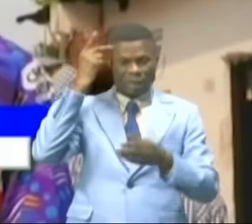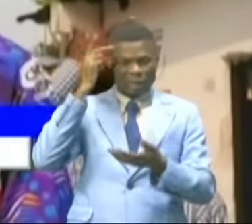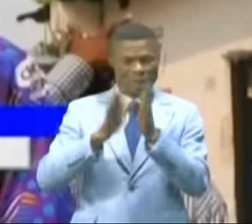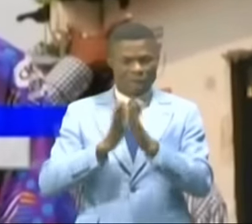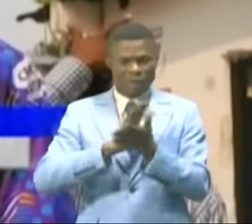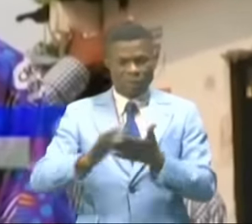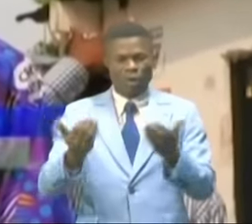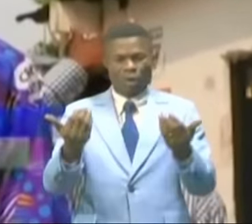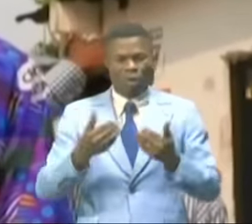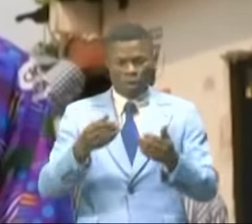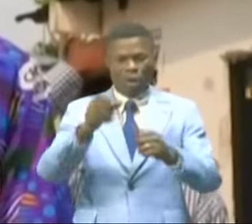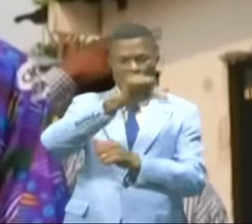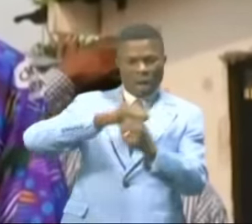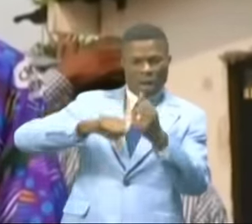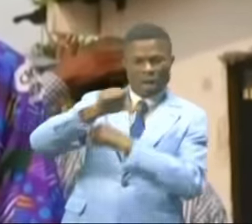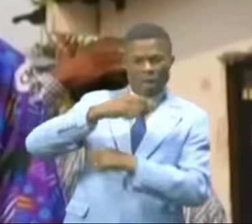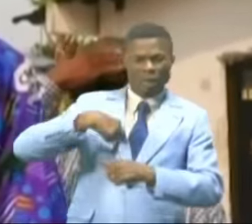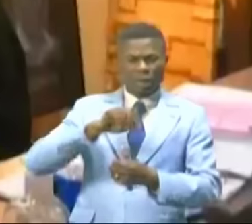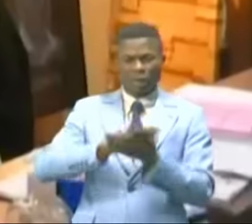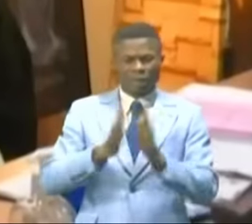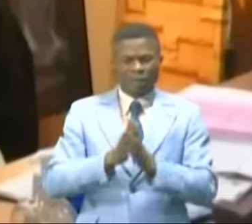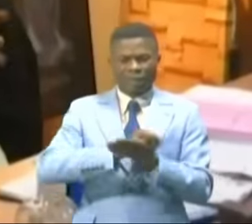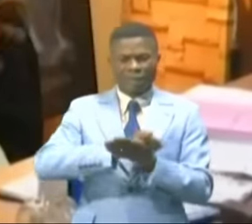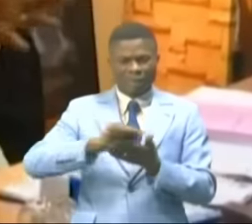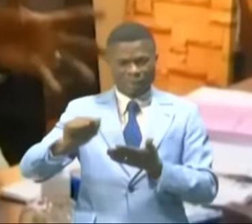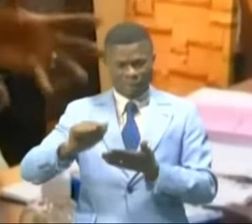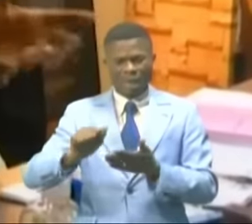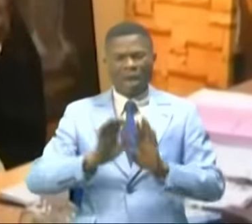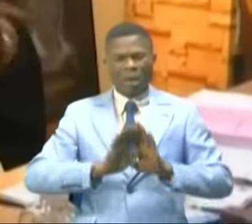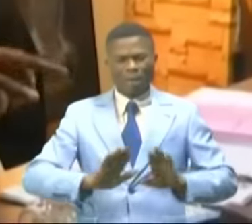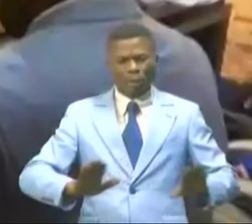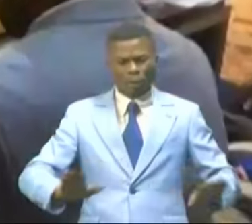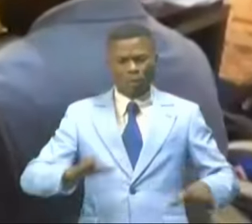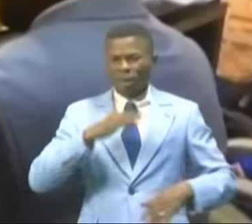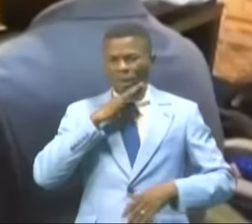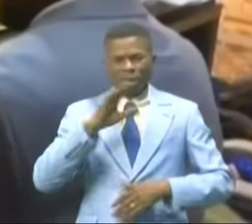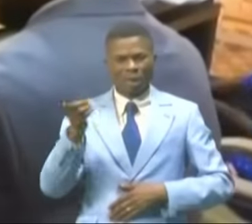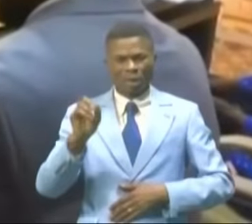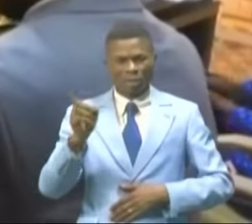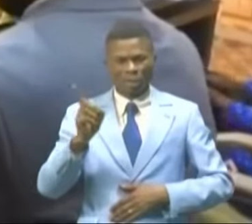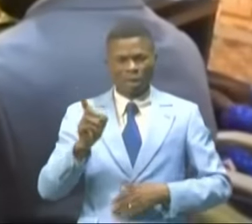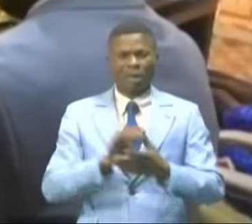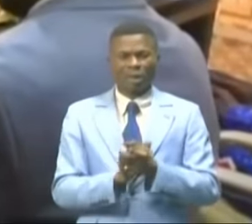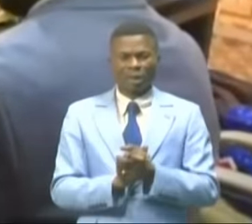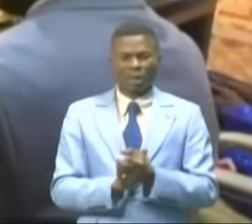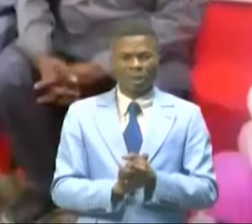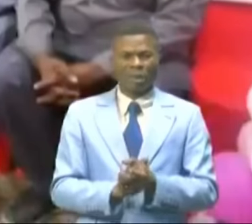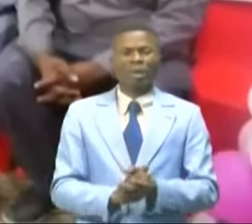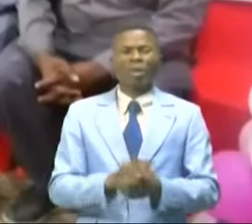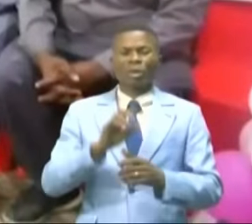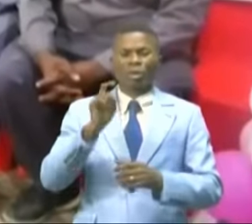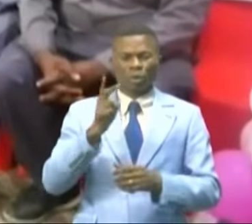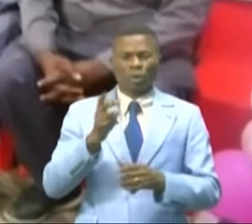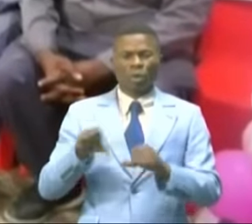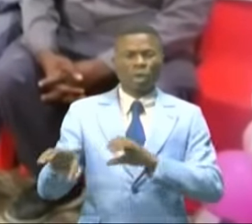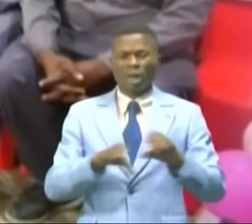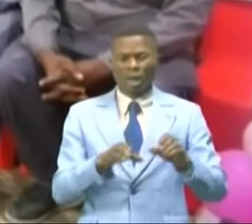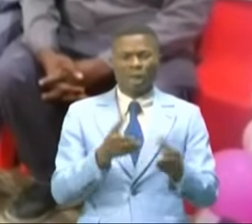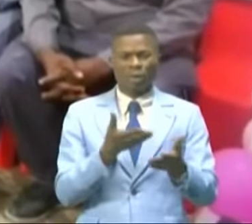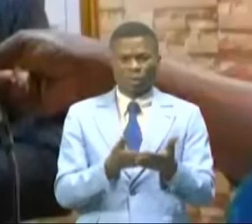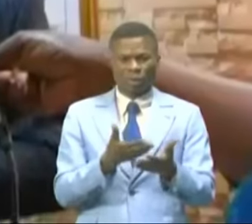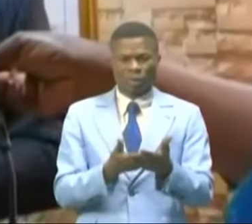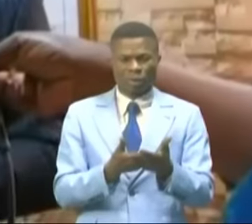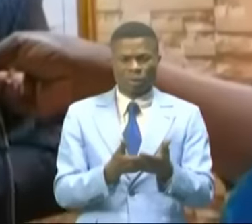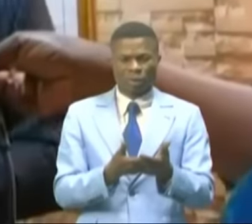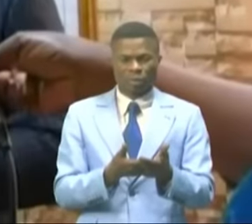que notre environnement soit un environnement sain. Le bourgmestre de Lemba, qui a suivi de près le déroulement de ces assises, en